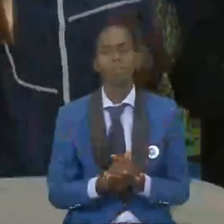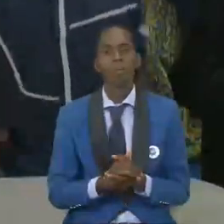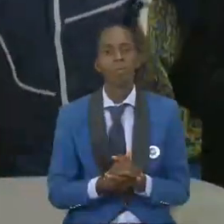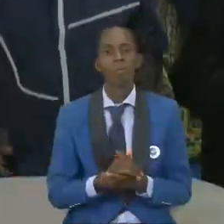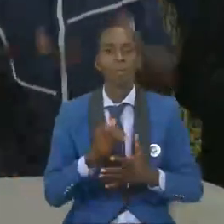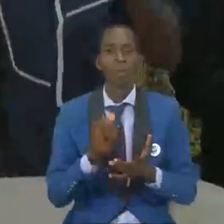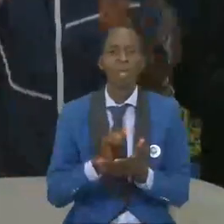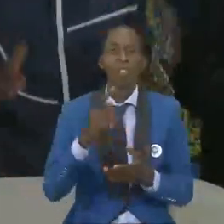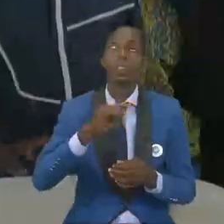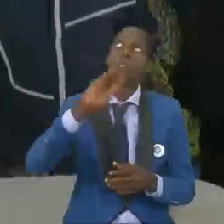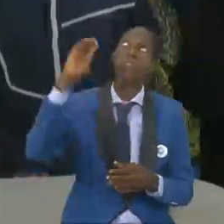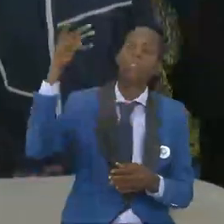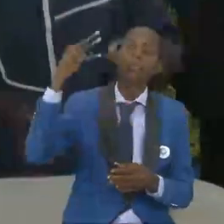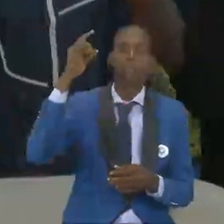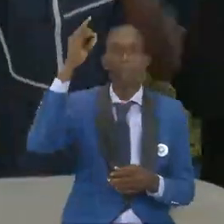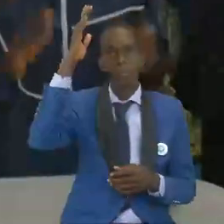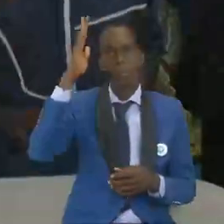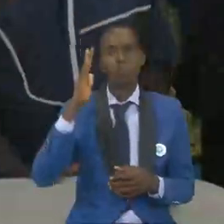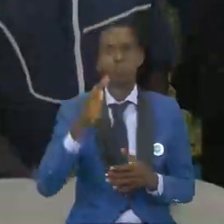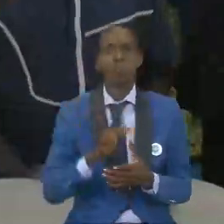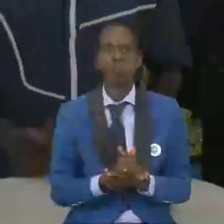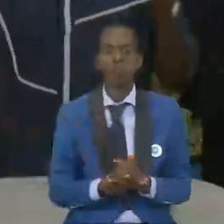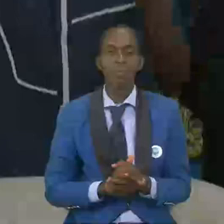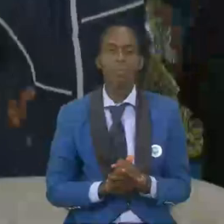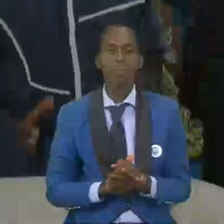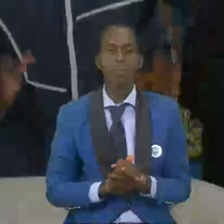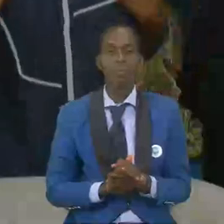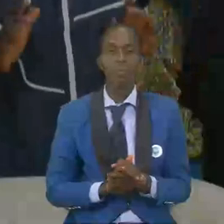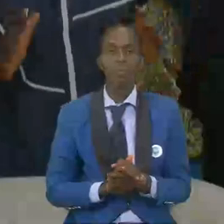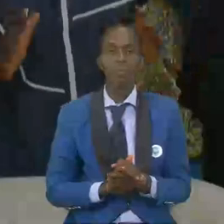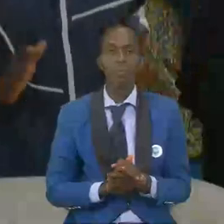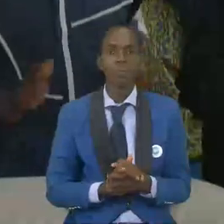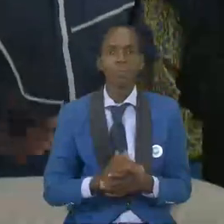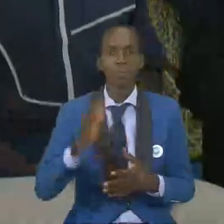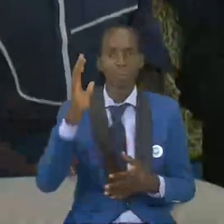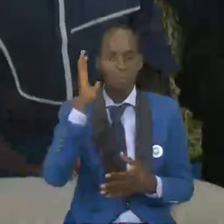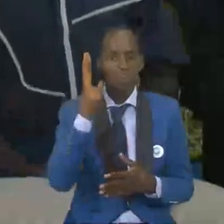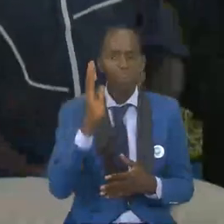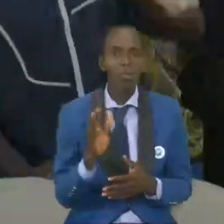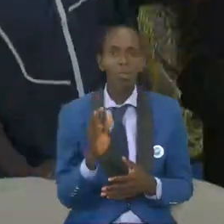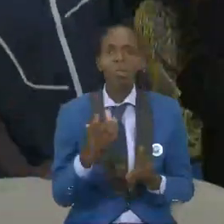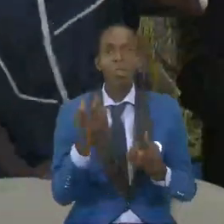dans une bonne vie et une bonne conduite. Que la grâce de Dieu